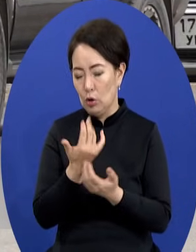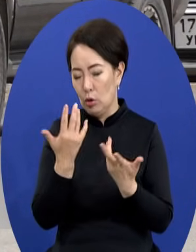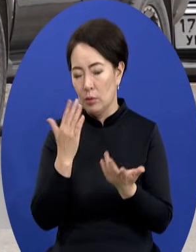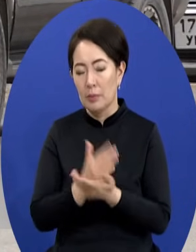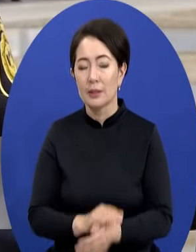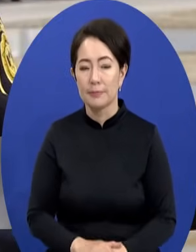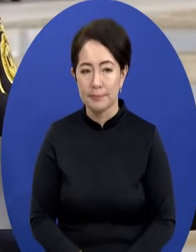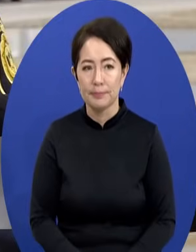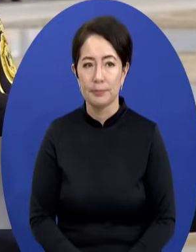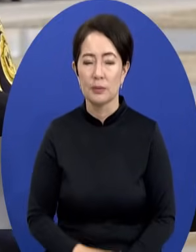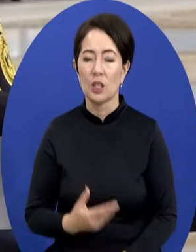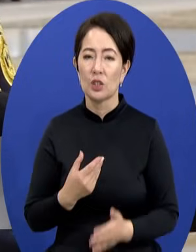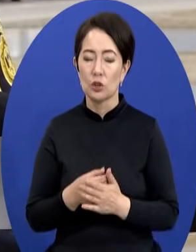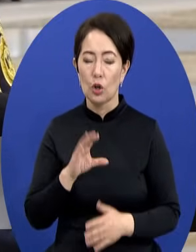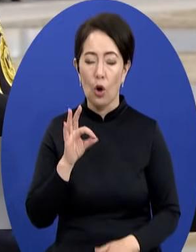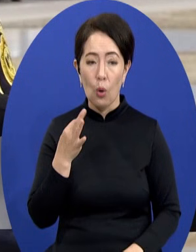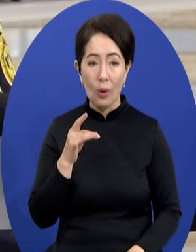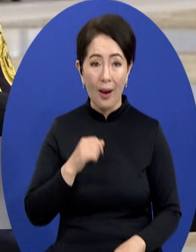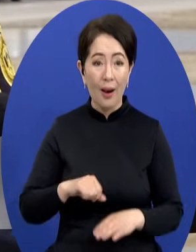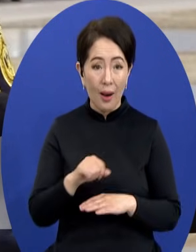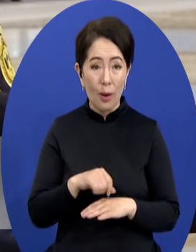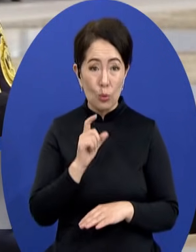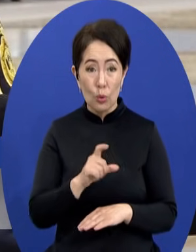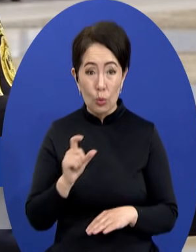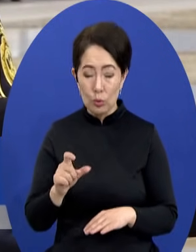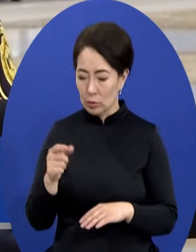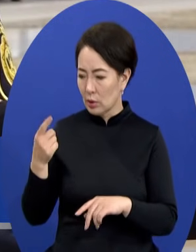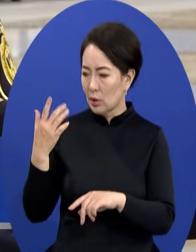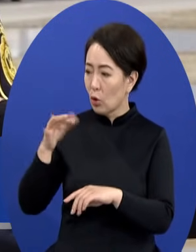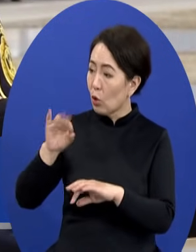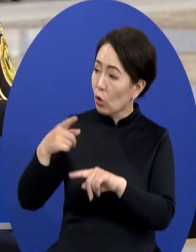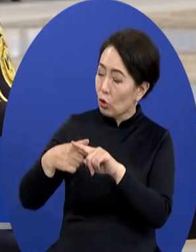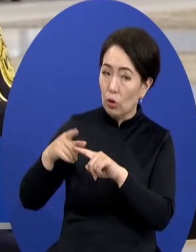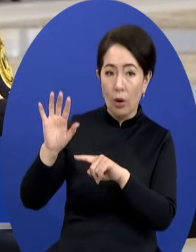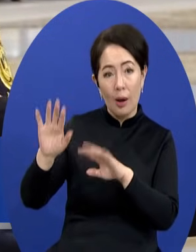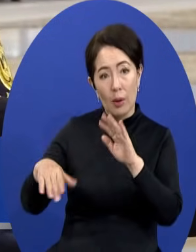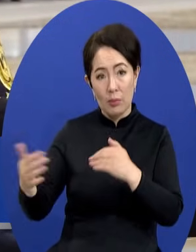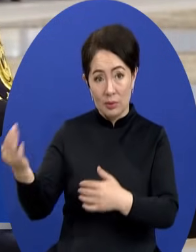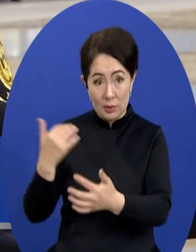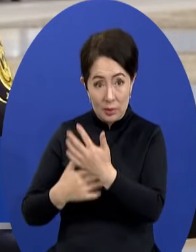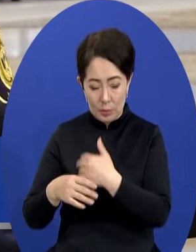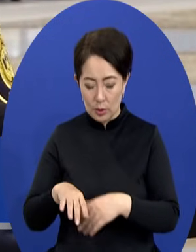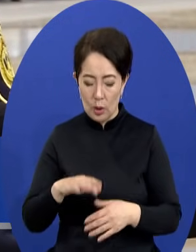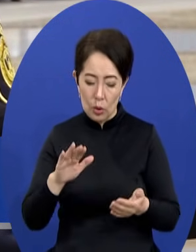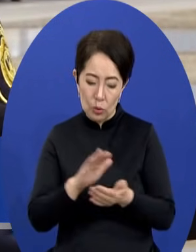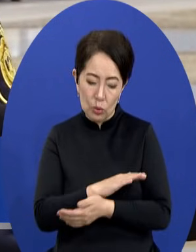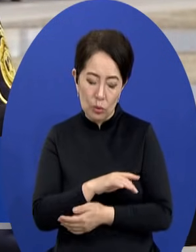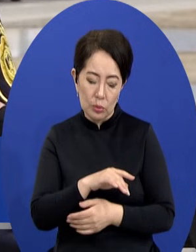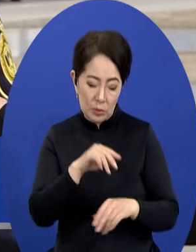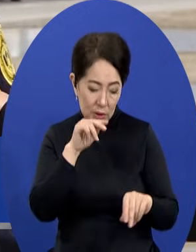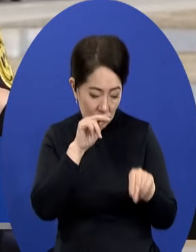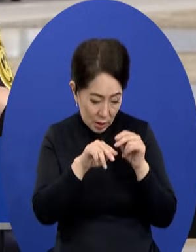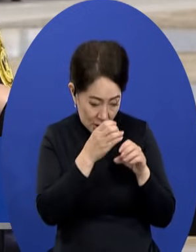байлаа. Өвөрхангай аймгийн иргэд маань босод аймаг орон нутгаас ирэхдээ бол заавалчгүй түргэвчилсэн болон PCR-ын шинжилгээг нь